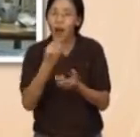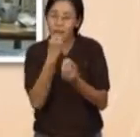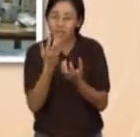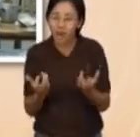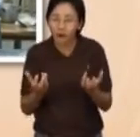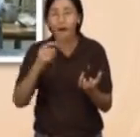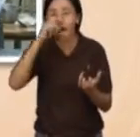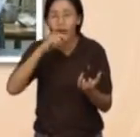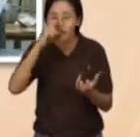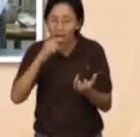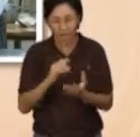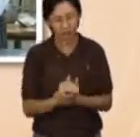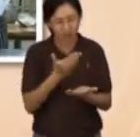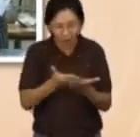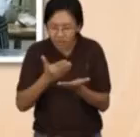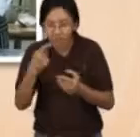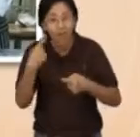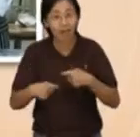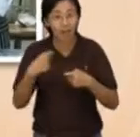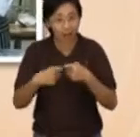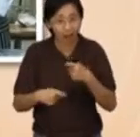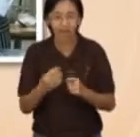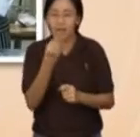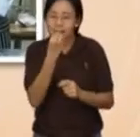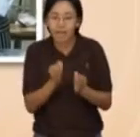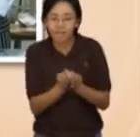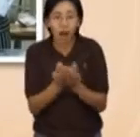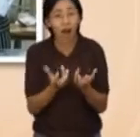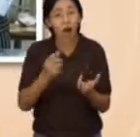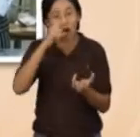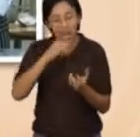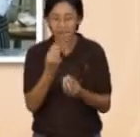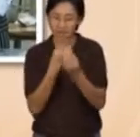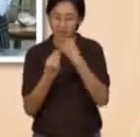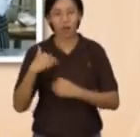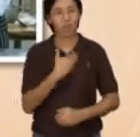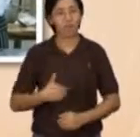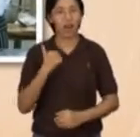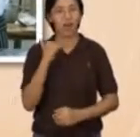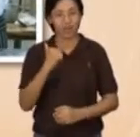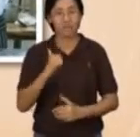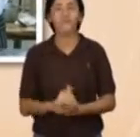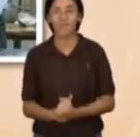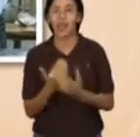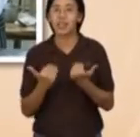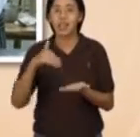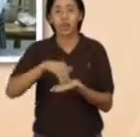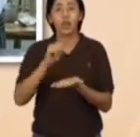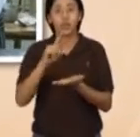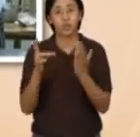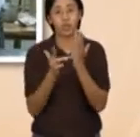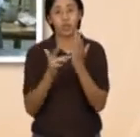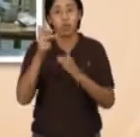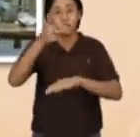หารับประทานยากค่ะรวมทั้งเมนูอาหารที่มีคุณค่าทางอาหารสูงอีกด้วยนะคะซึ่งจัดทำโดยทางศูนย์เทคโนโลยีท